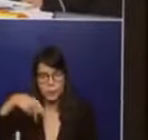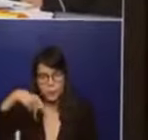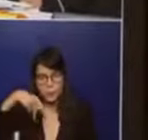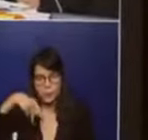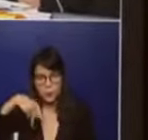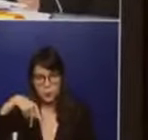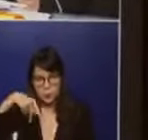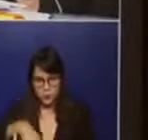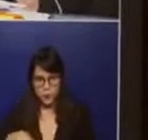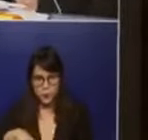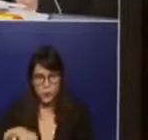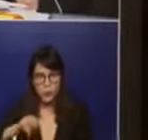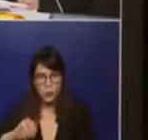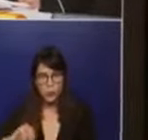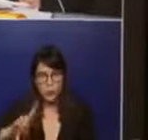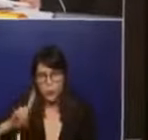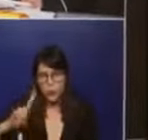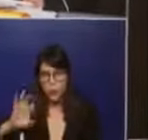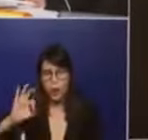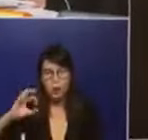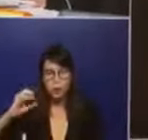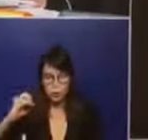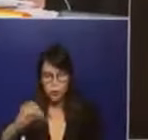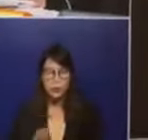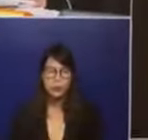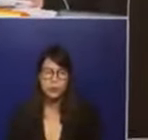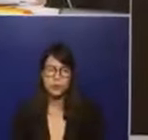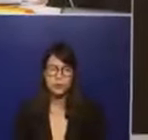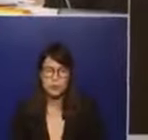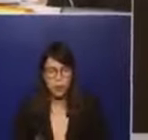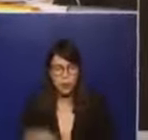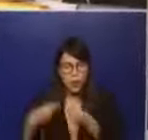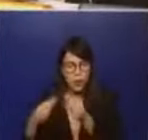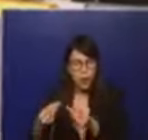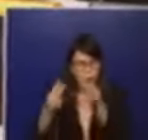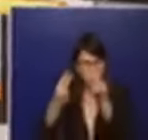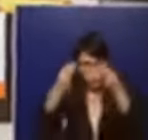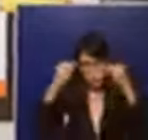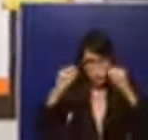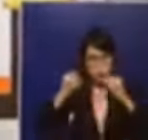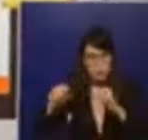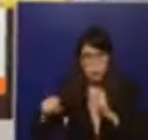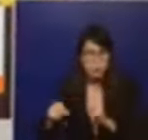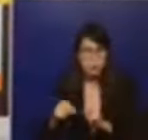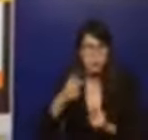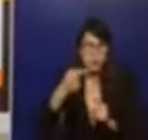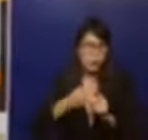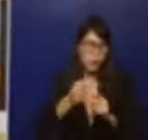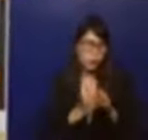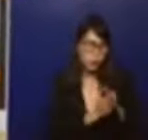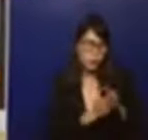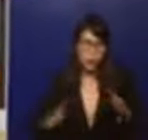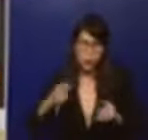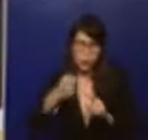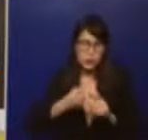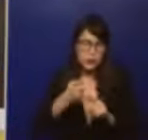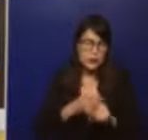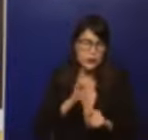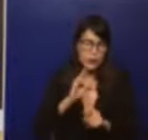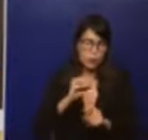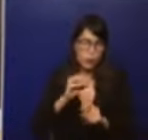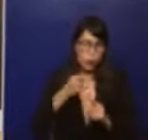ประโยชน์ที่กองทัพได้มอบให้กับพลเอกประยุทธ์จันทร์โอชามาตลอด76เดือนถือว่าเป็นเงินได้ตาม